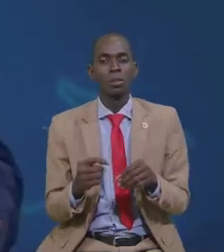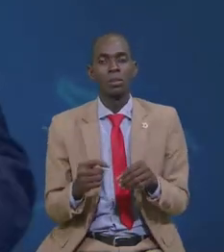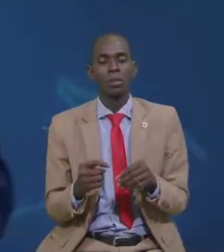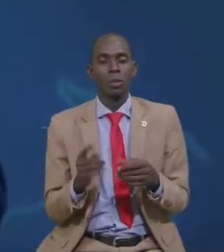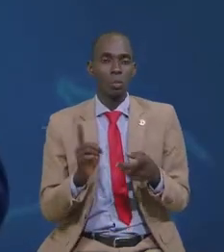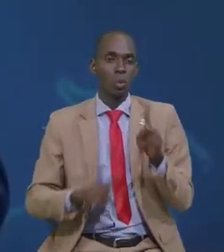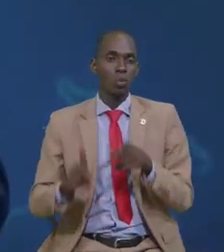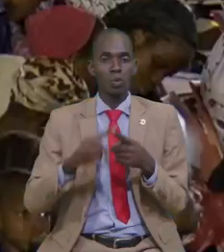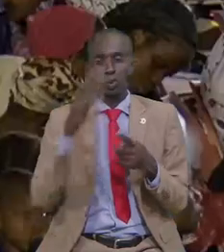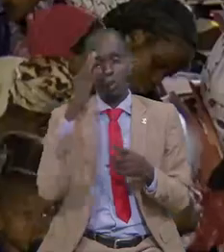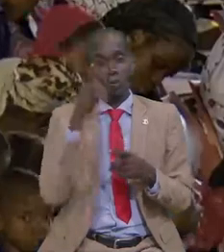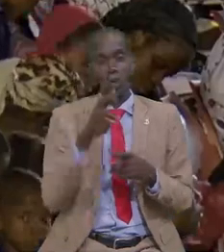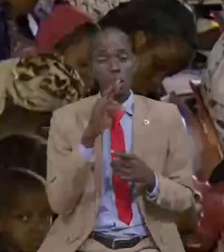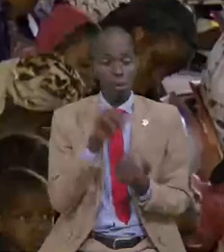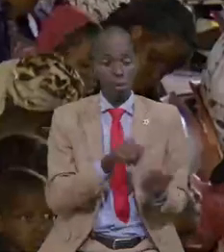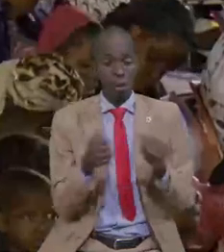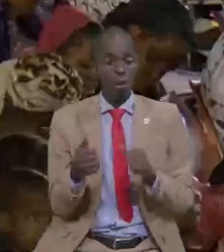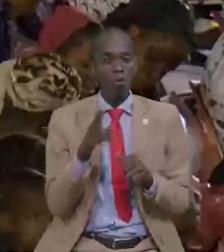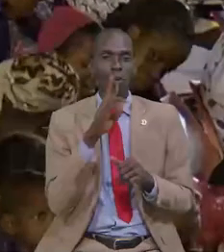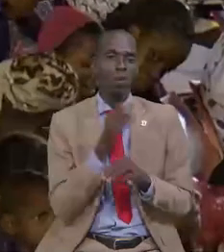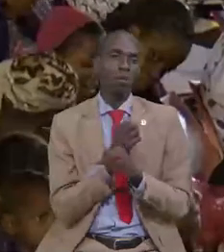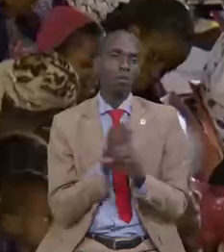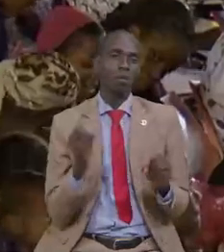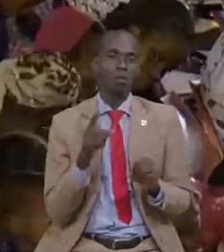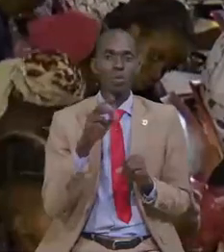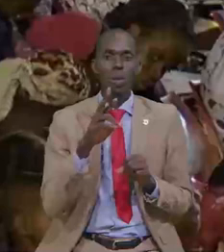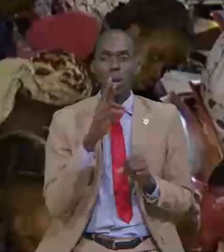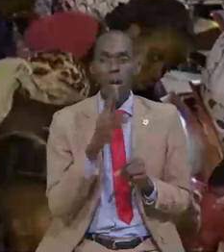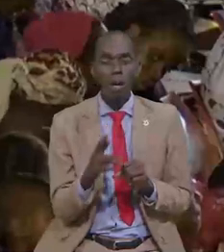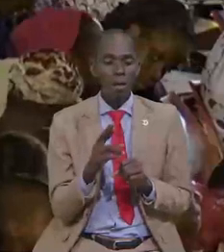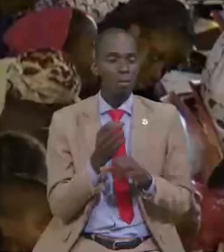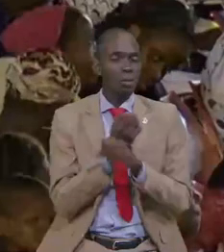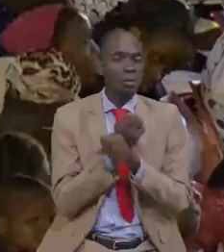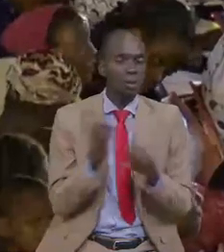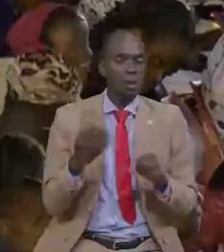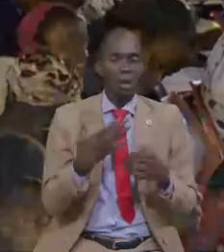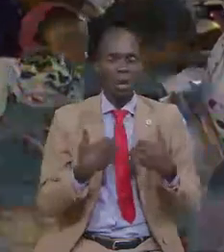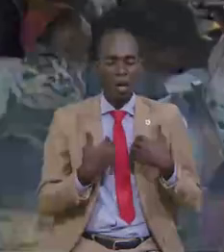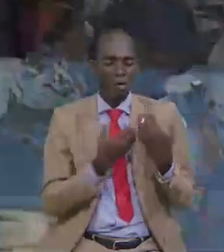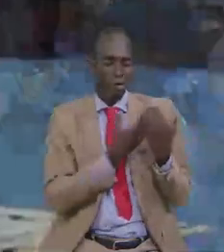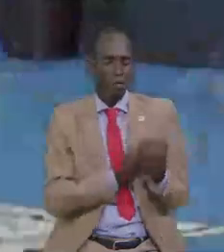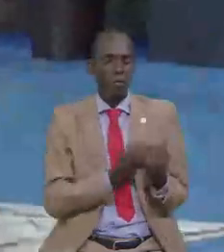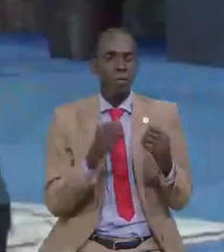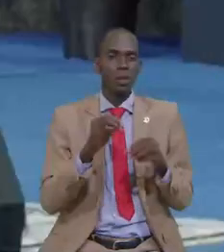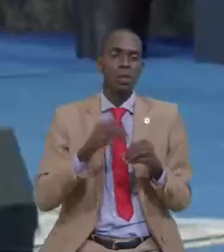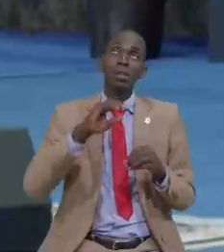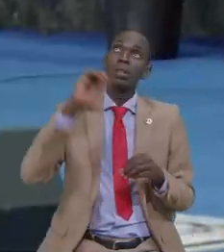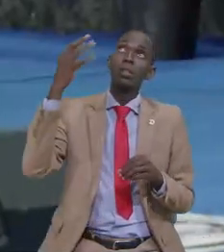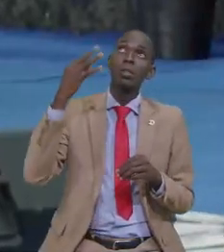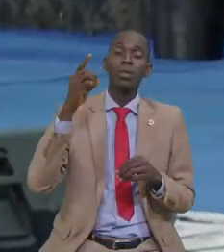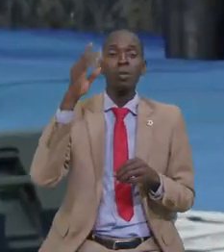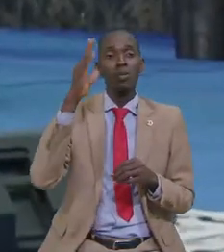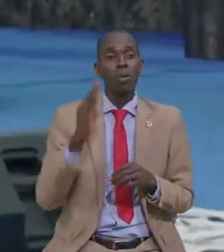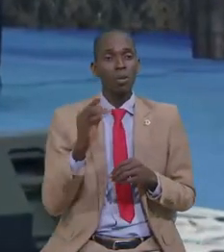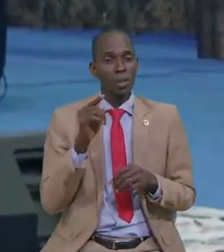baptisé, sauvé, vous confessez, vous êtes sauvé, vous avez la confiance en la grâce de Dieu, vous êtes